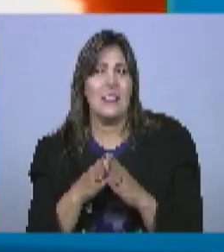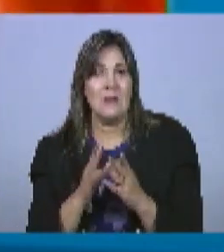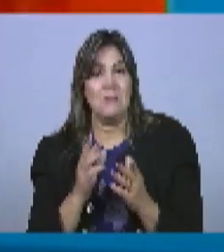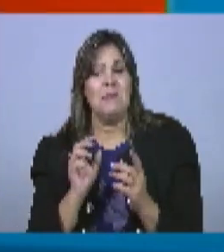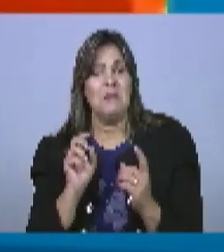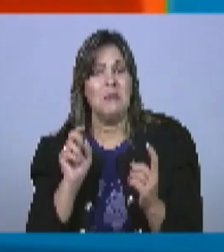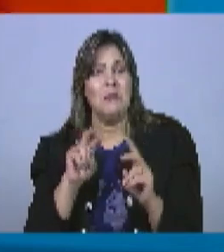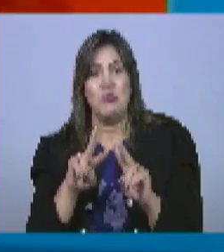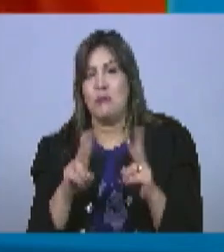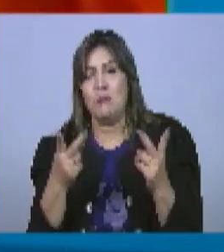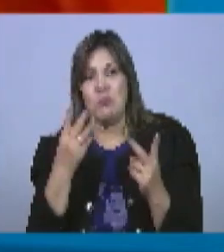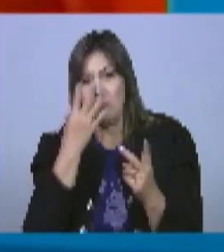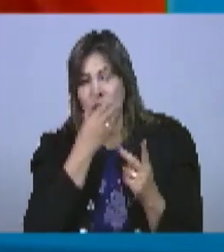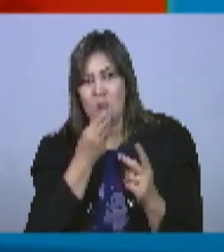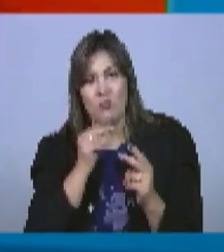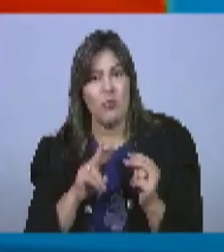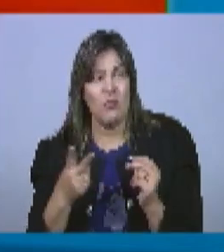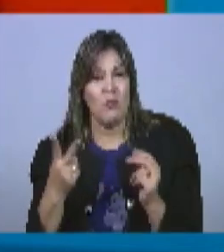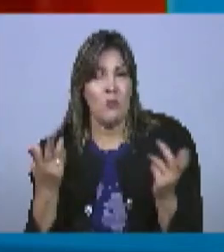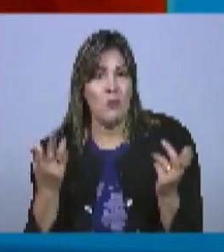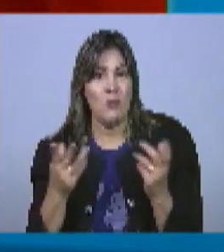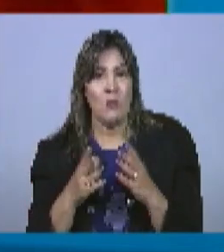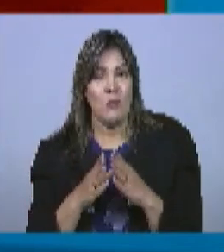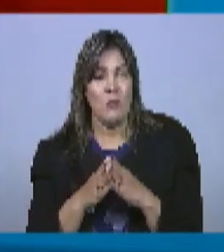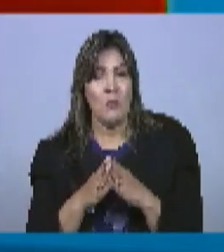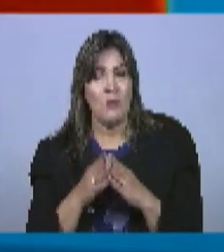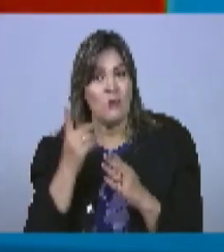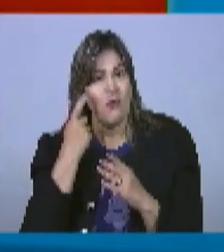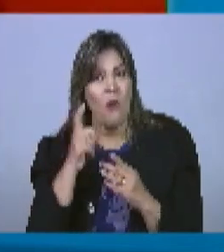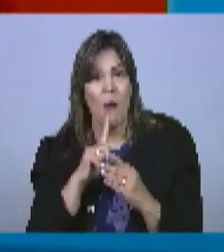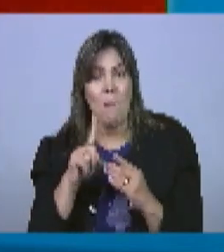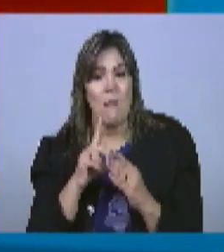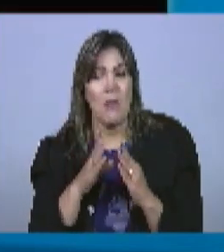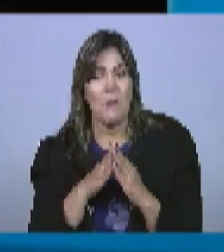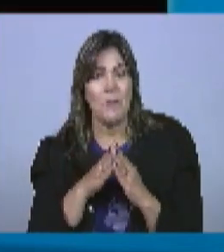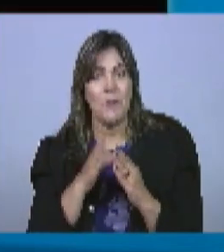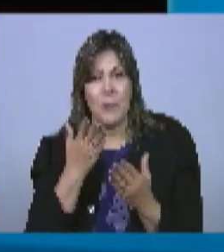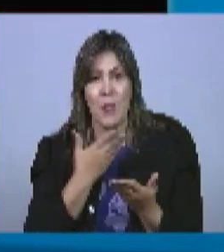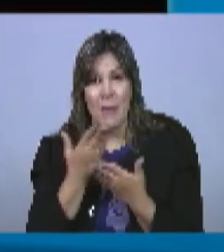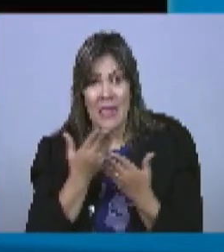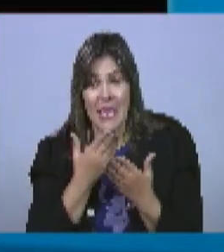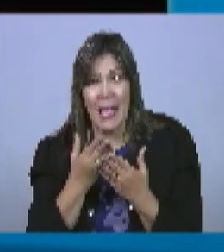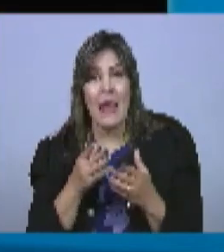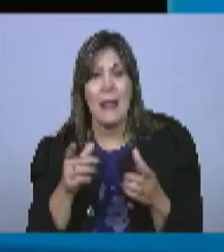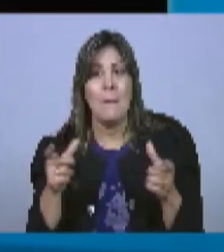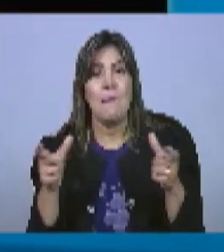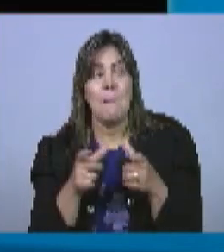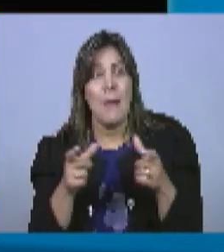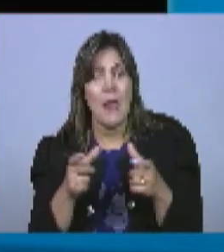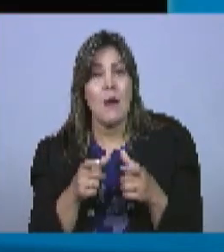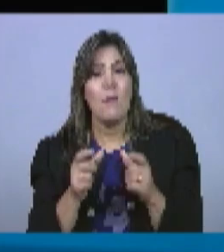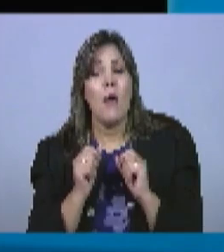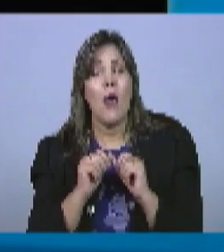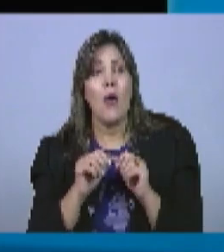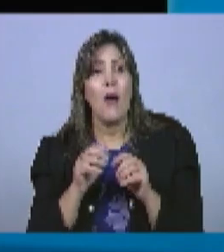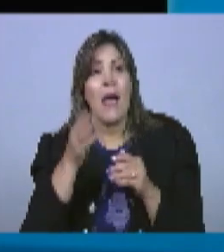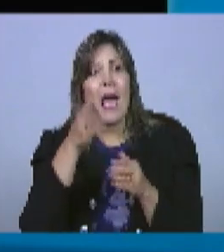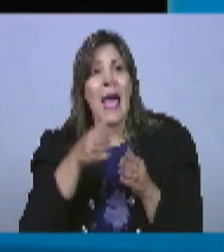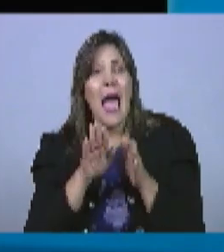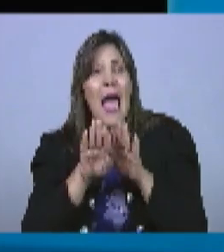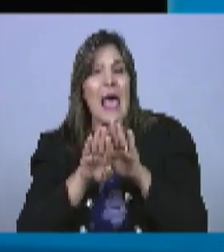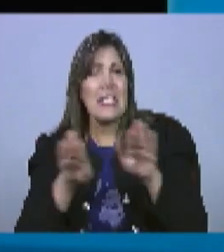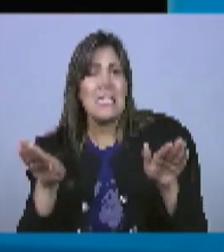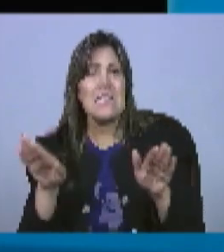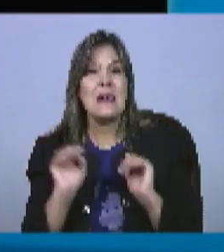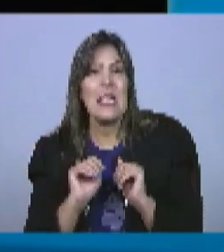خطير مش مفهوم لما تتكلم عن جماعه قمت وفرزه البلد دينيا يعني او سعت